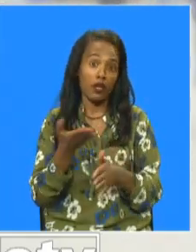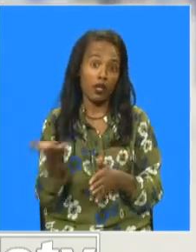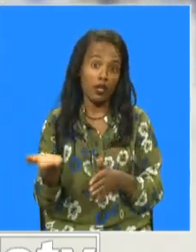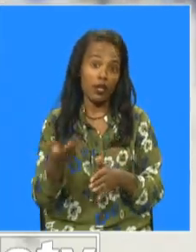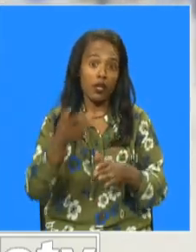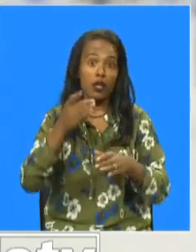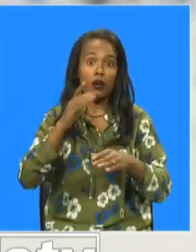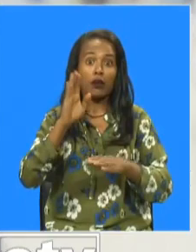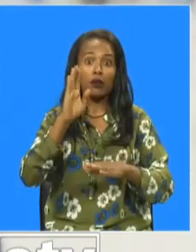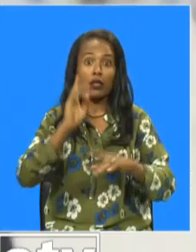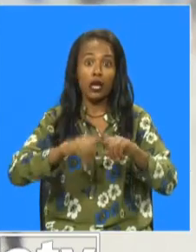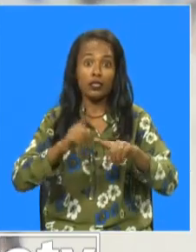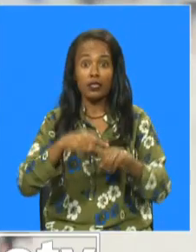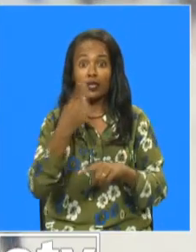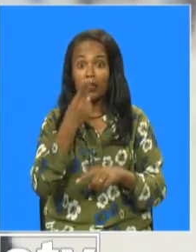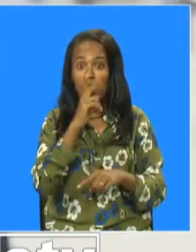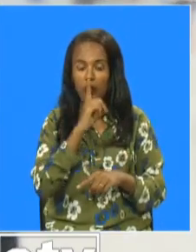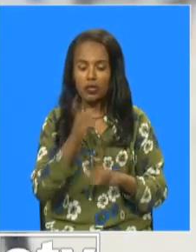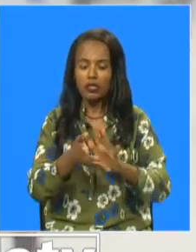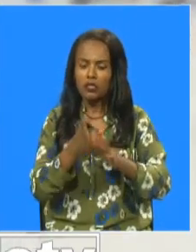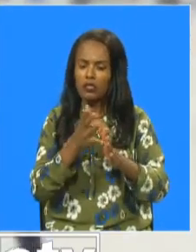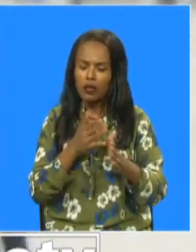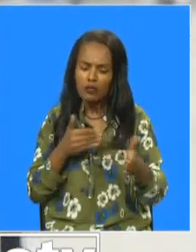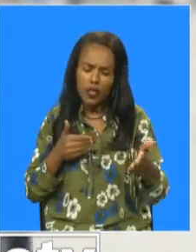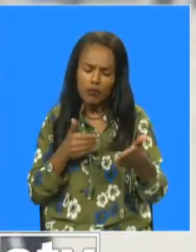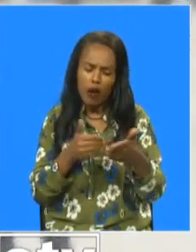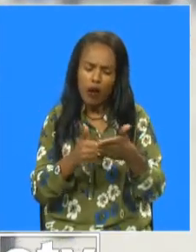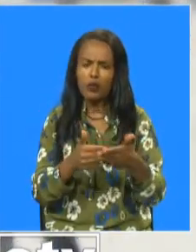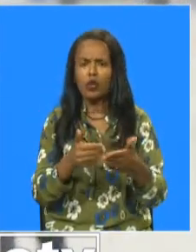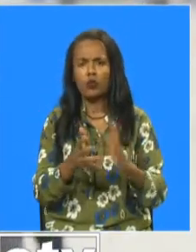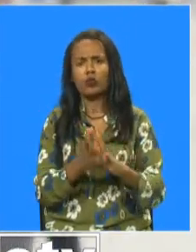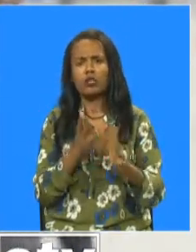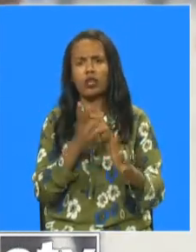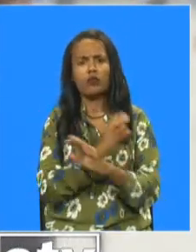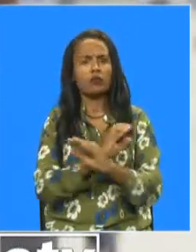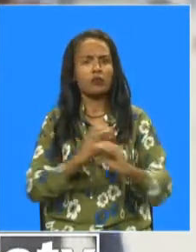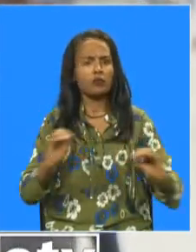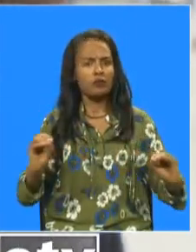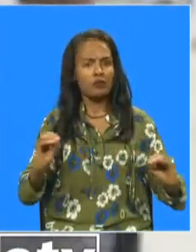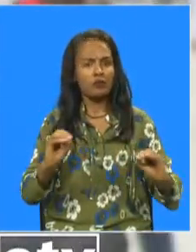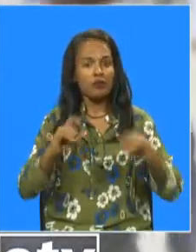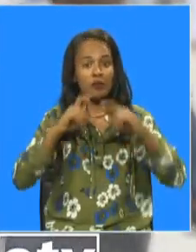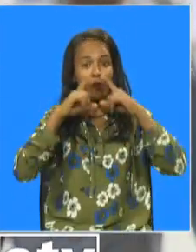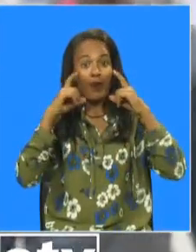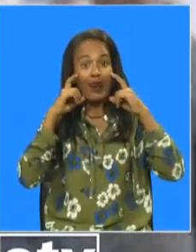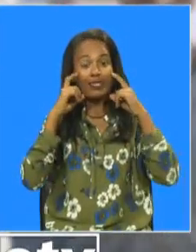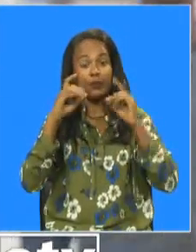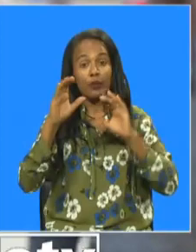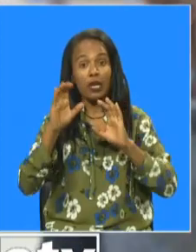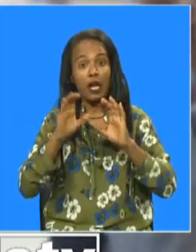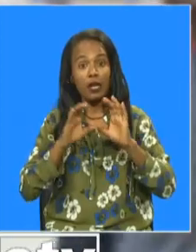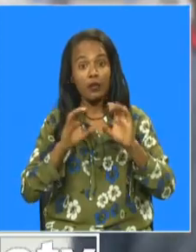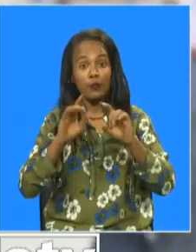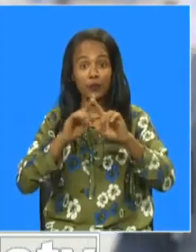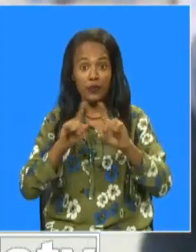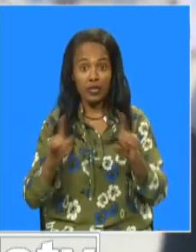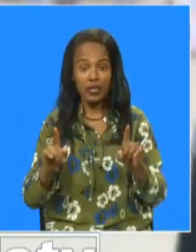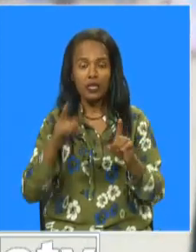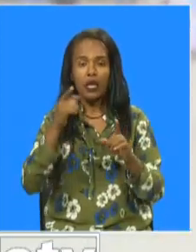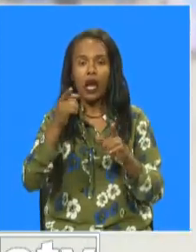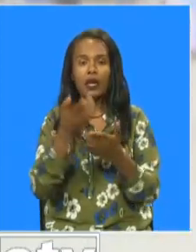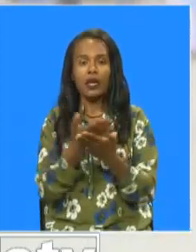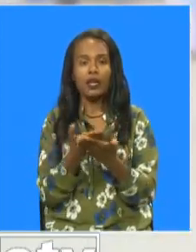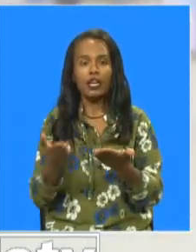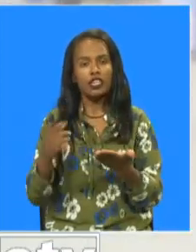ታክሲ ተጠቃሚ ስለሆንኩኝ እና ስንሰለፍ ብዙ ጊዜ ተጠባብቀን ነው የምንሰለፈው። ምንም ያህል ማክስ ብናደርግም ግን ያን